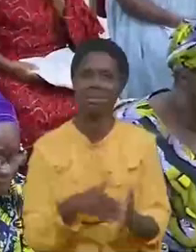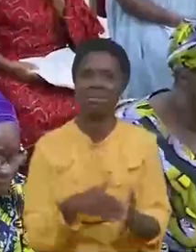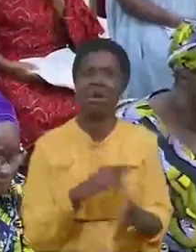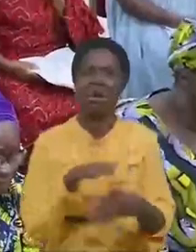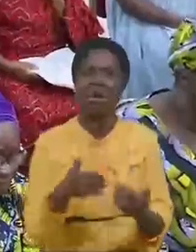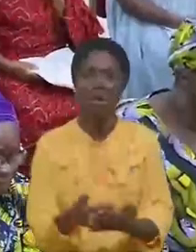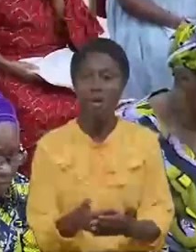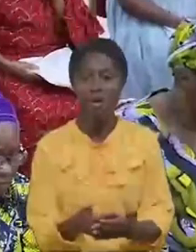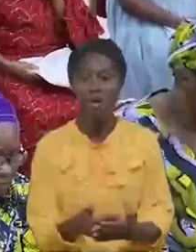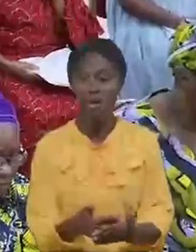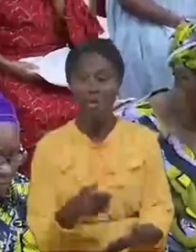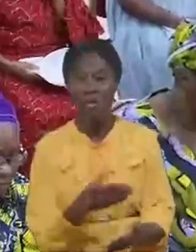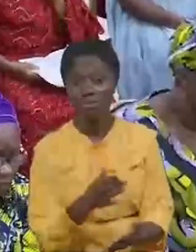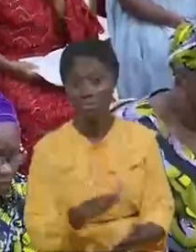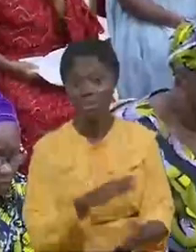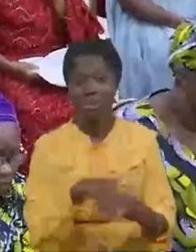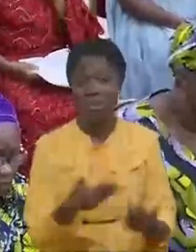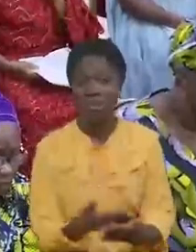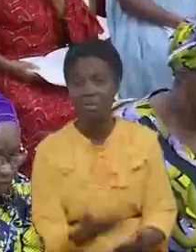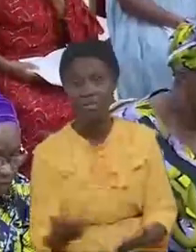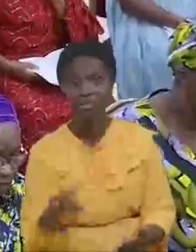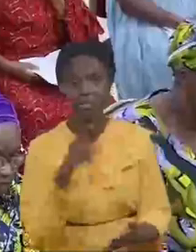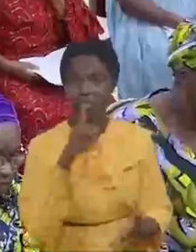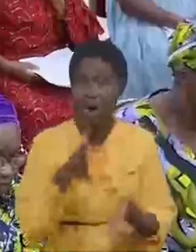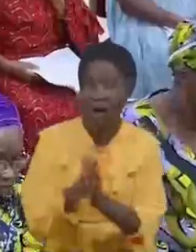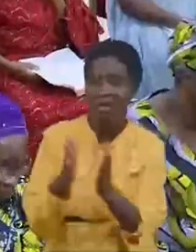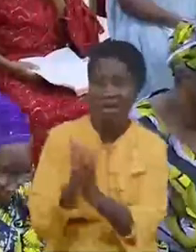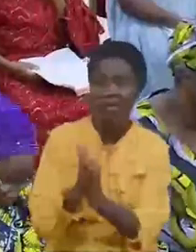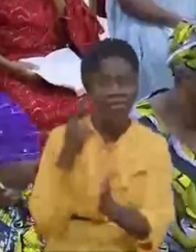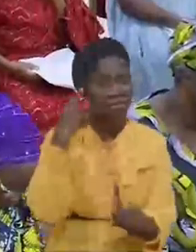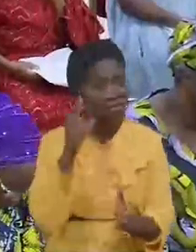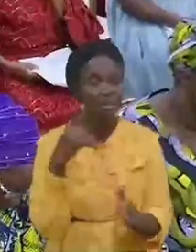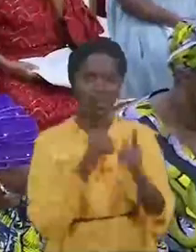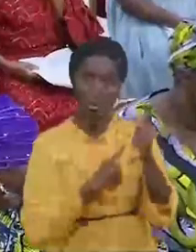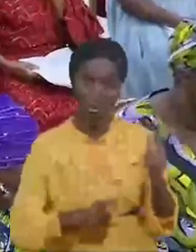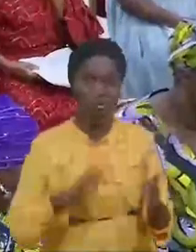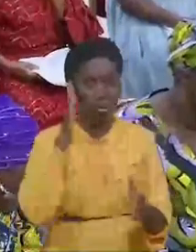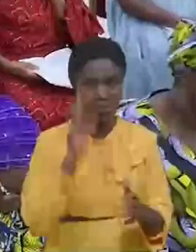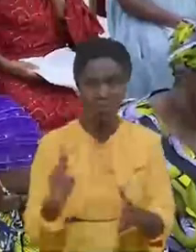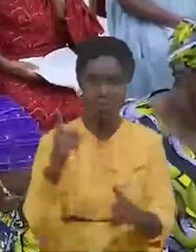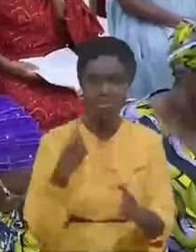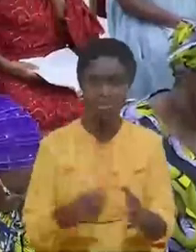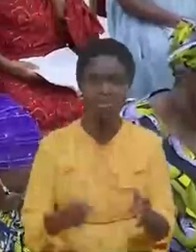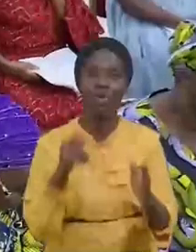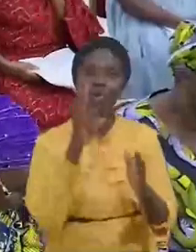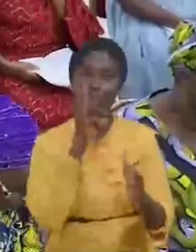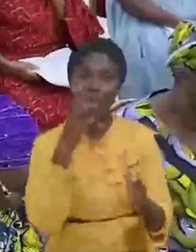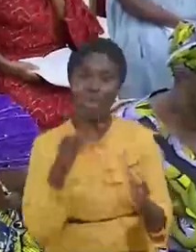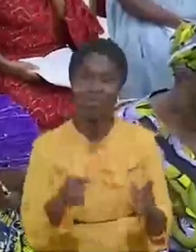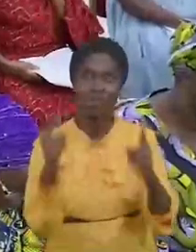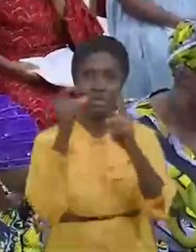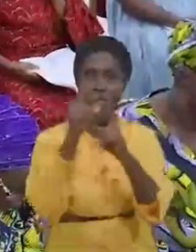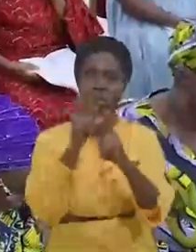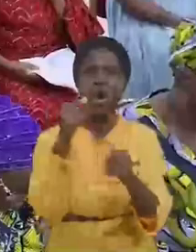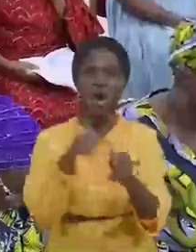choses dont tu avais soif, je veux ceci, je veux cela, le Seigneur va utiliser l'eau de la parole pour